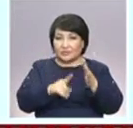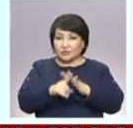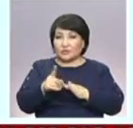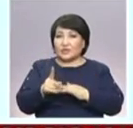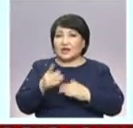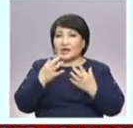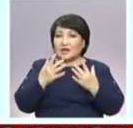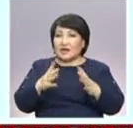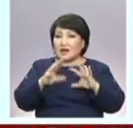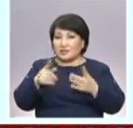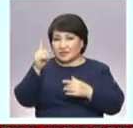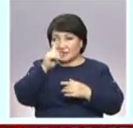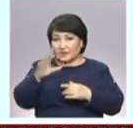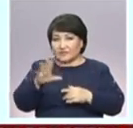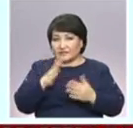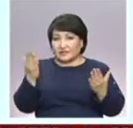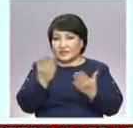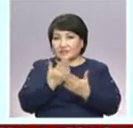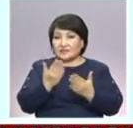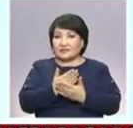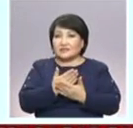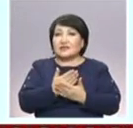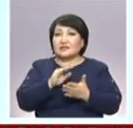қазақша тәржімасын тілшіміз тыңдап қайтты.